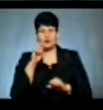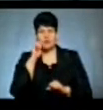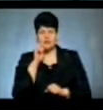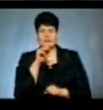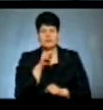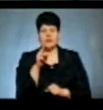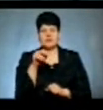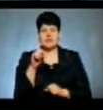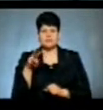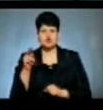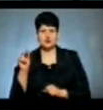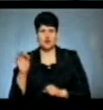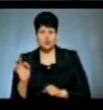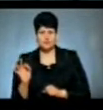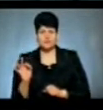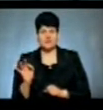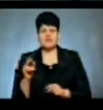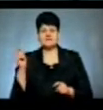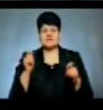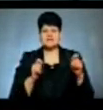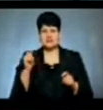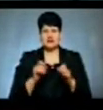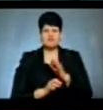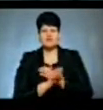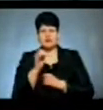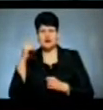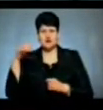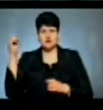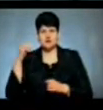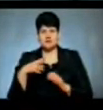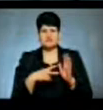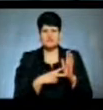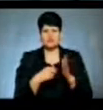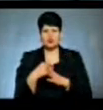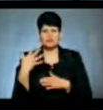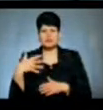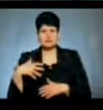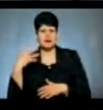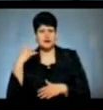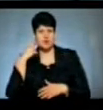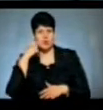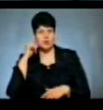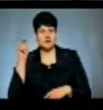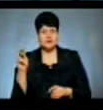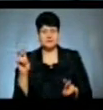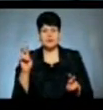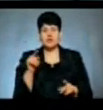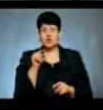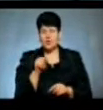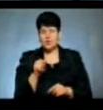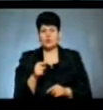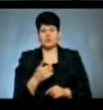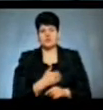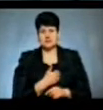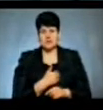Демченко. Фестиваль «Вставай, сонце» – це конкурс талантів для осіб віком від 7 до 55 років. Його ініціатор – лідер гурту